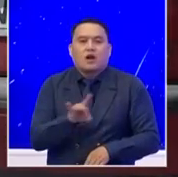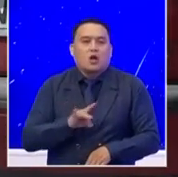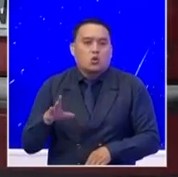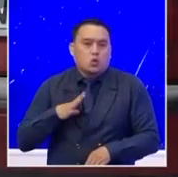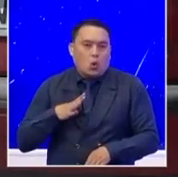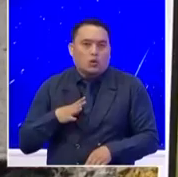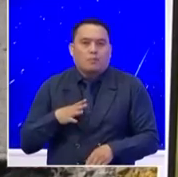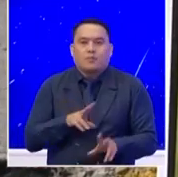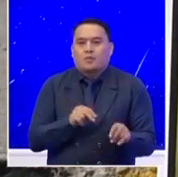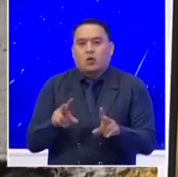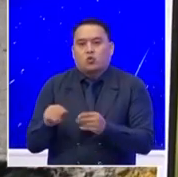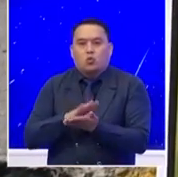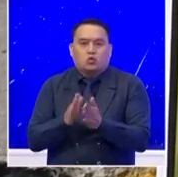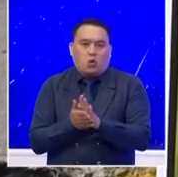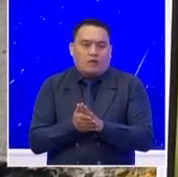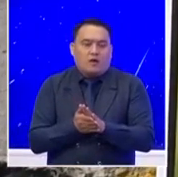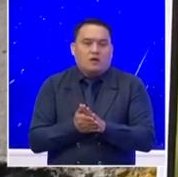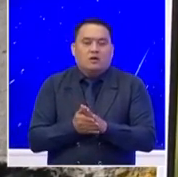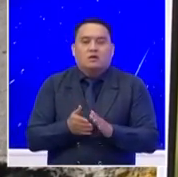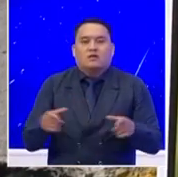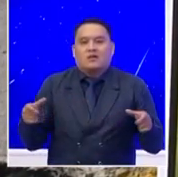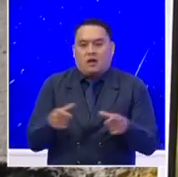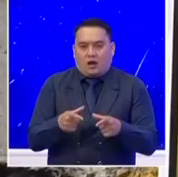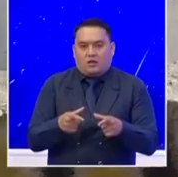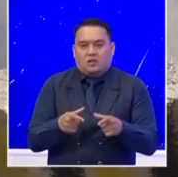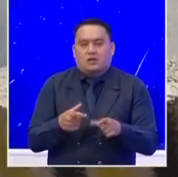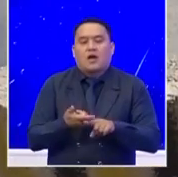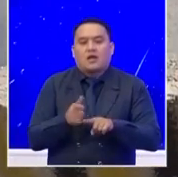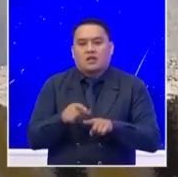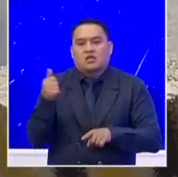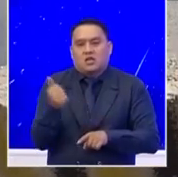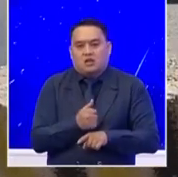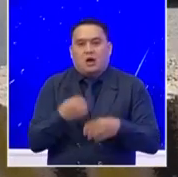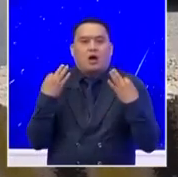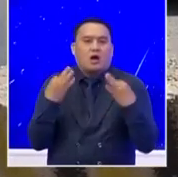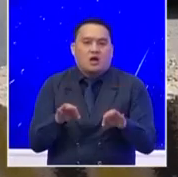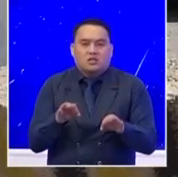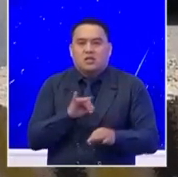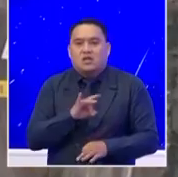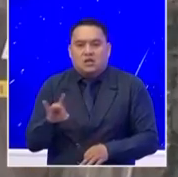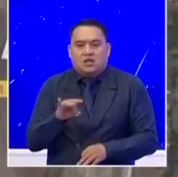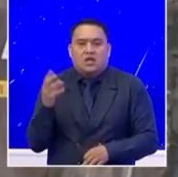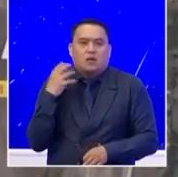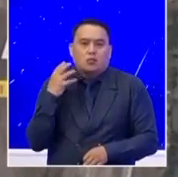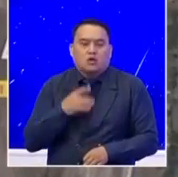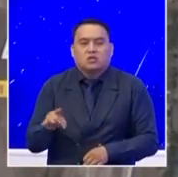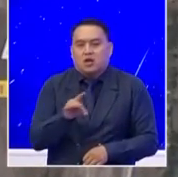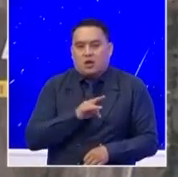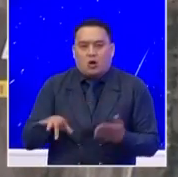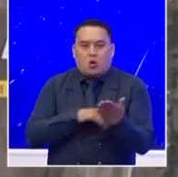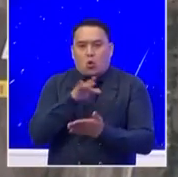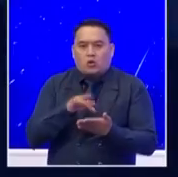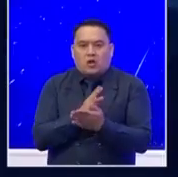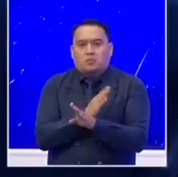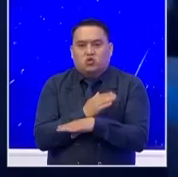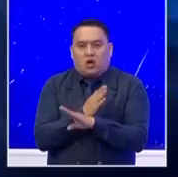А при благоприятных условиях от локального карантина уже на этой неделе освободят Илийский, Кербулакский районы и город